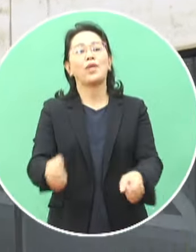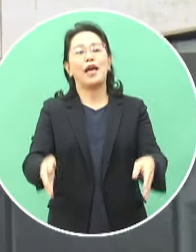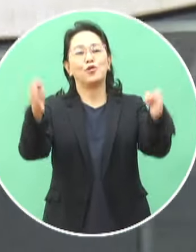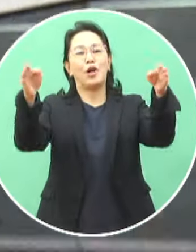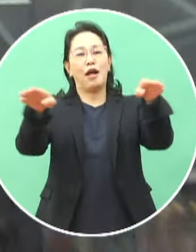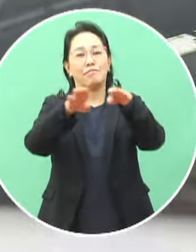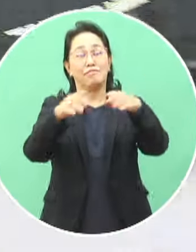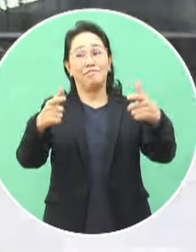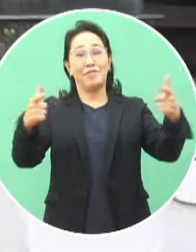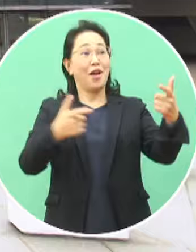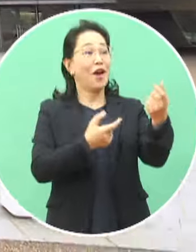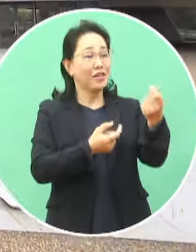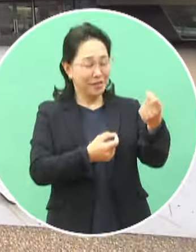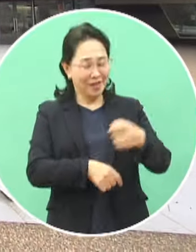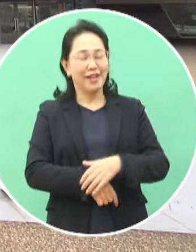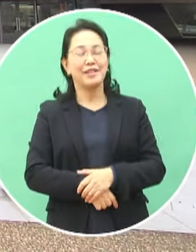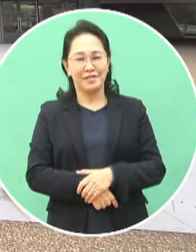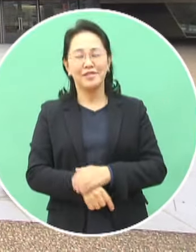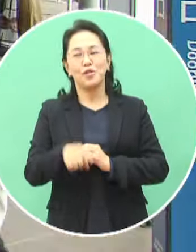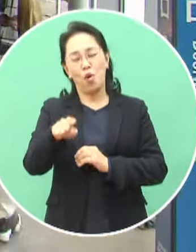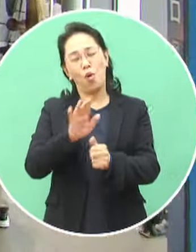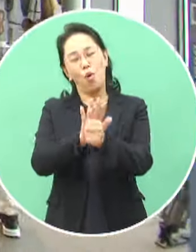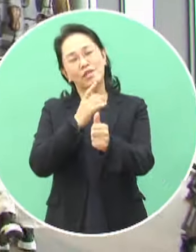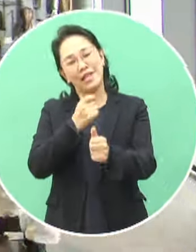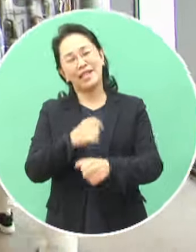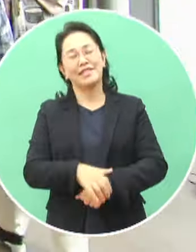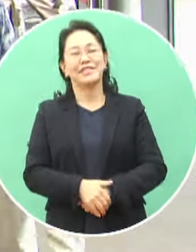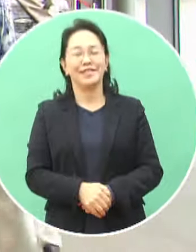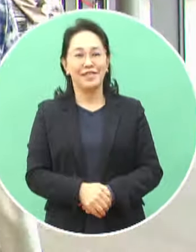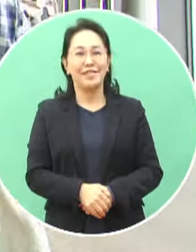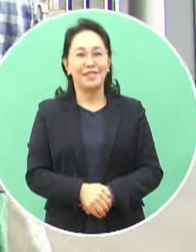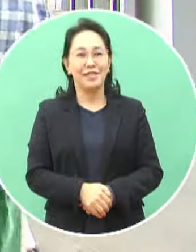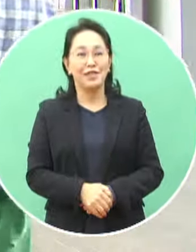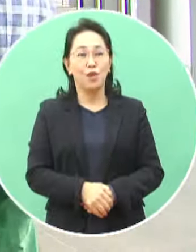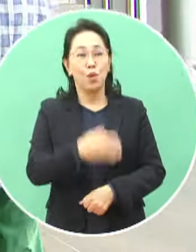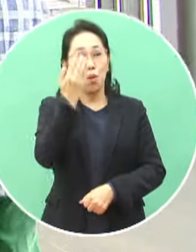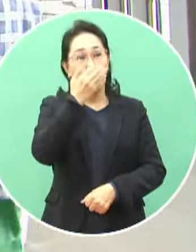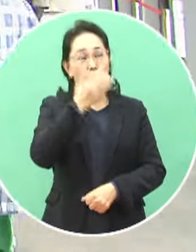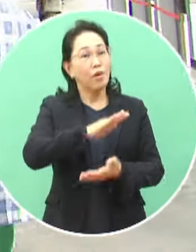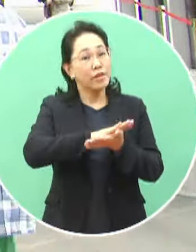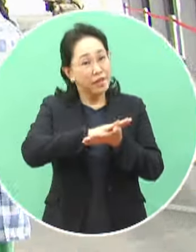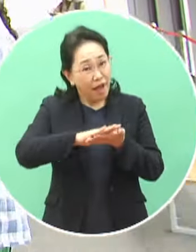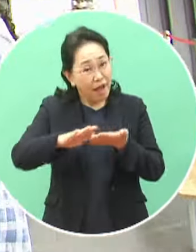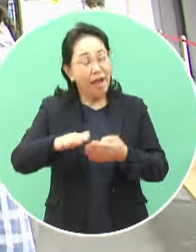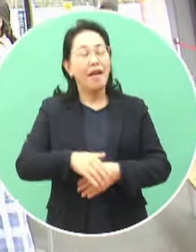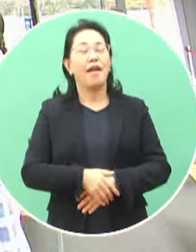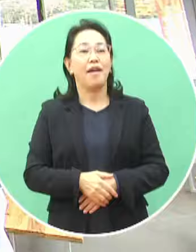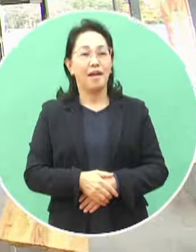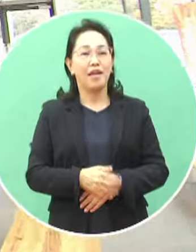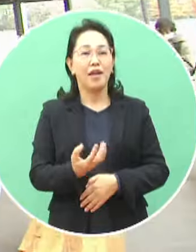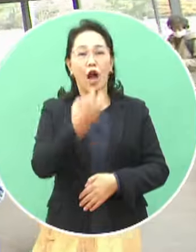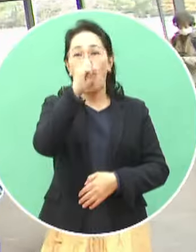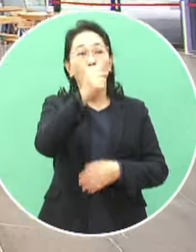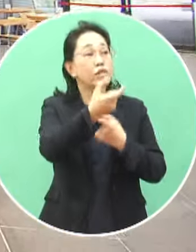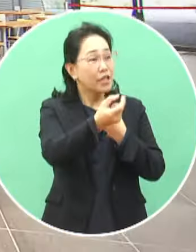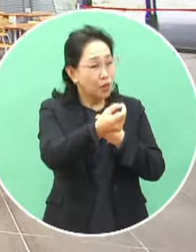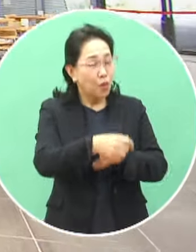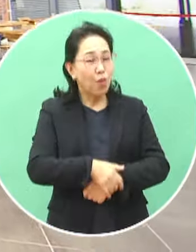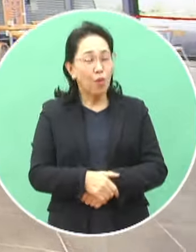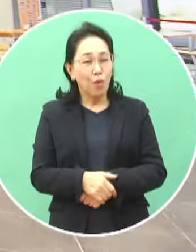いですね。 そうなんです、うん、ちょっとここをぜひ押したいと。 おお、綺麗ですね。 結構かっこいい感じじゃないです